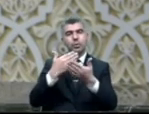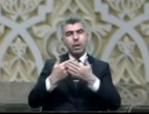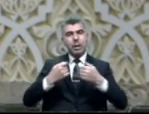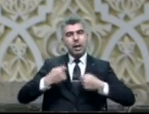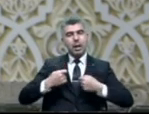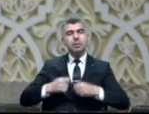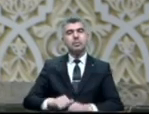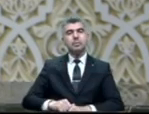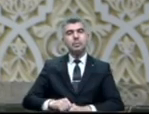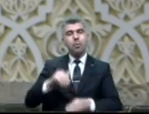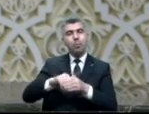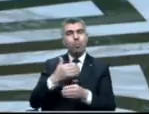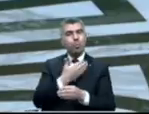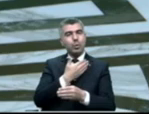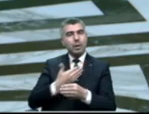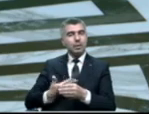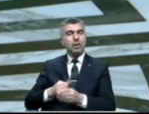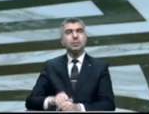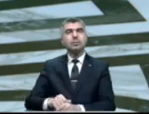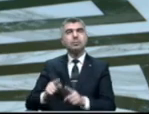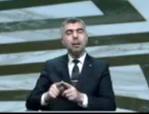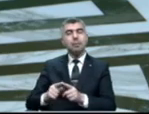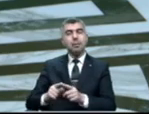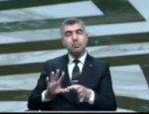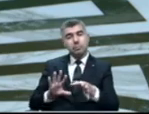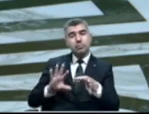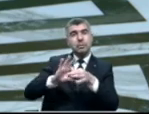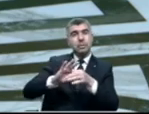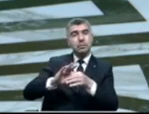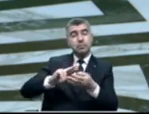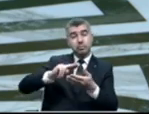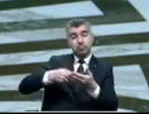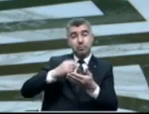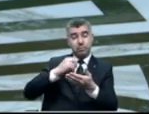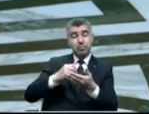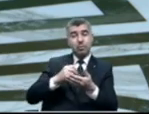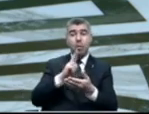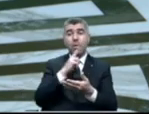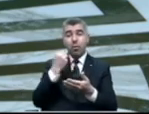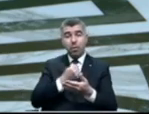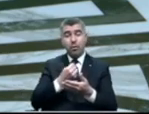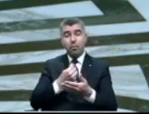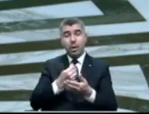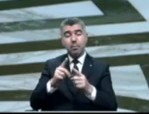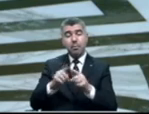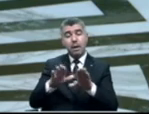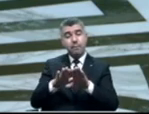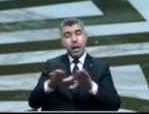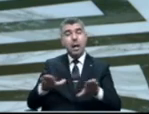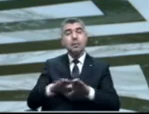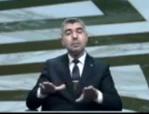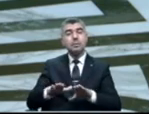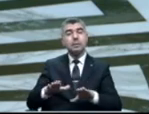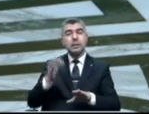المحترم، سيدات والسادة المستشارون المحترمون، كتشكل الشراكة بين الدولة والقطاع الخاص حول الأراضي التابعة للملك